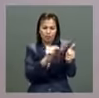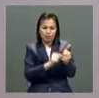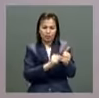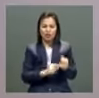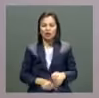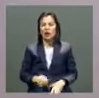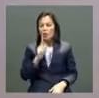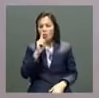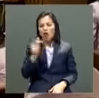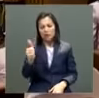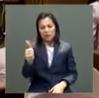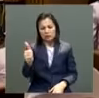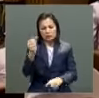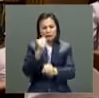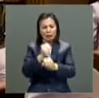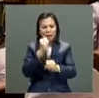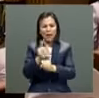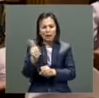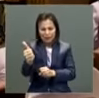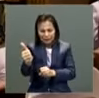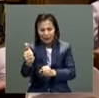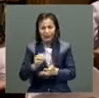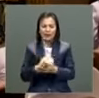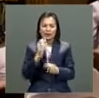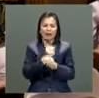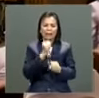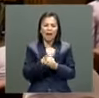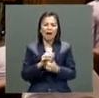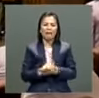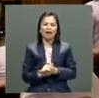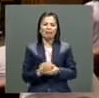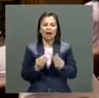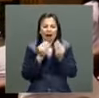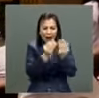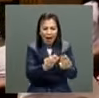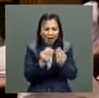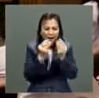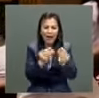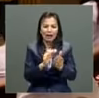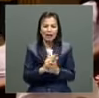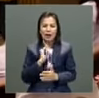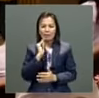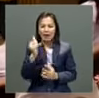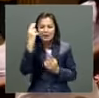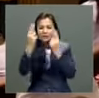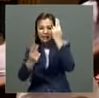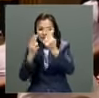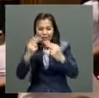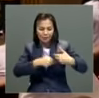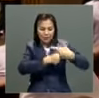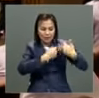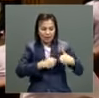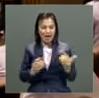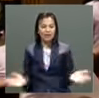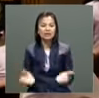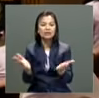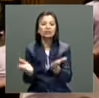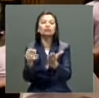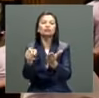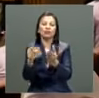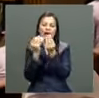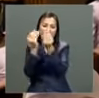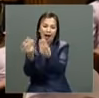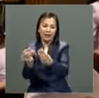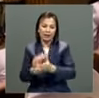ว่าทำงานได้ดีแล้วก็เสียสละในการทำงานก็ท่านก็ไปเยี่ยมให้กำลังใจนี่แหละครับก็นำเรียนว่าก็ทาง